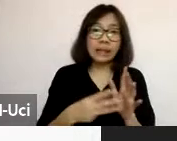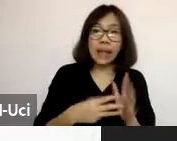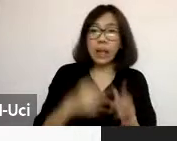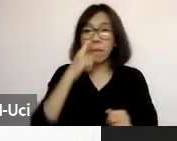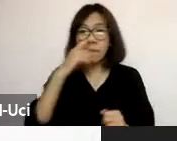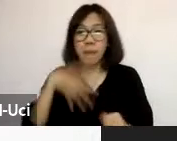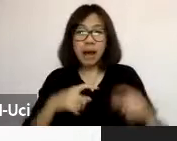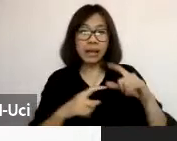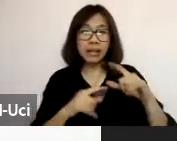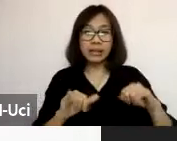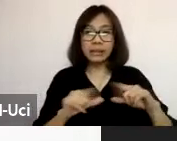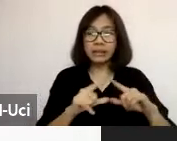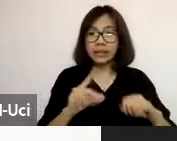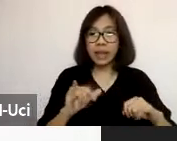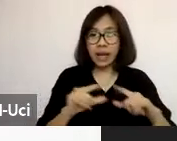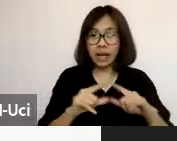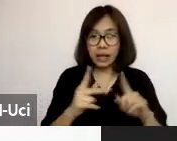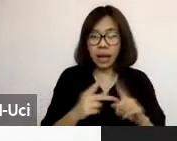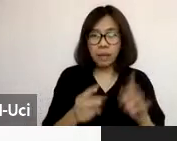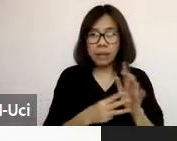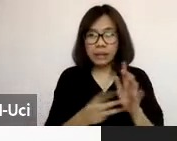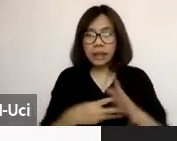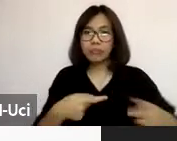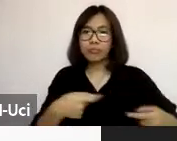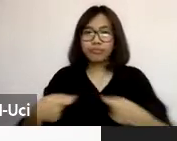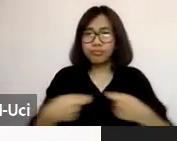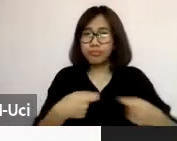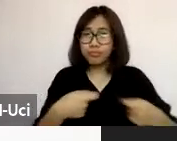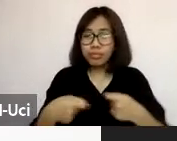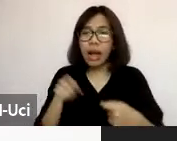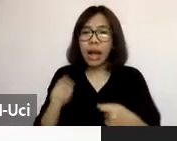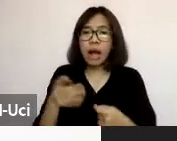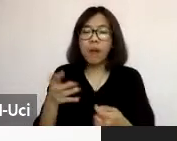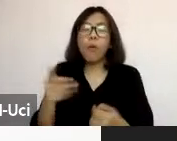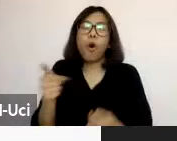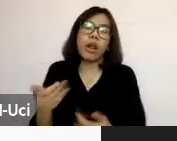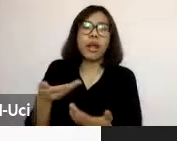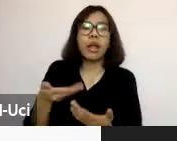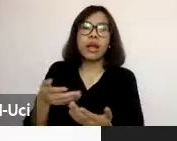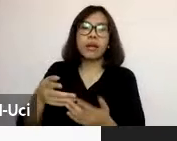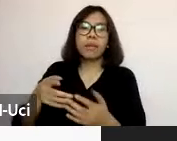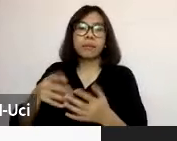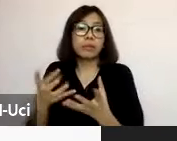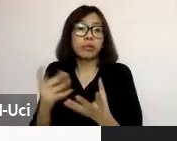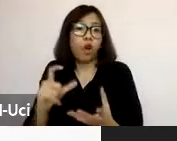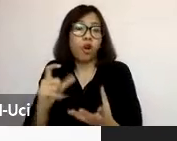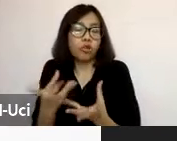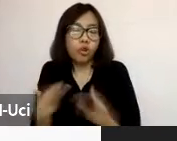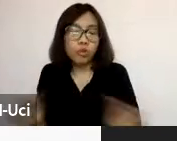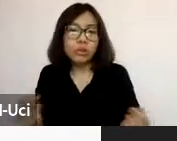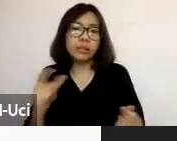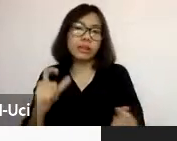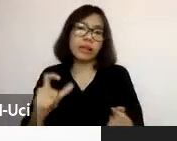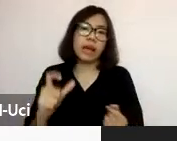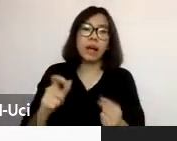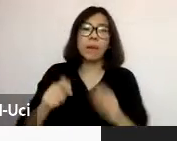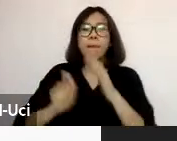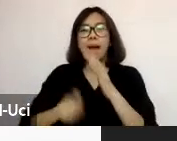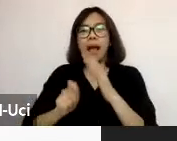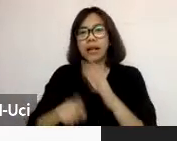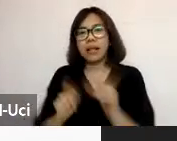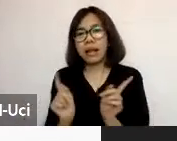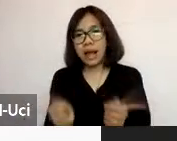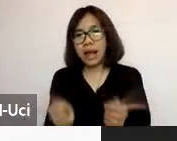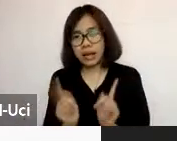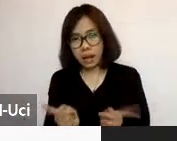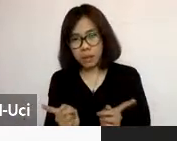syariah kecuali diatur secara khusus dalam visi akad jadi undang-undang perbankan syariah ini